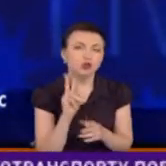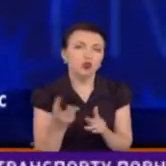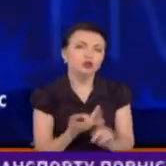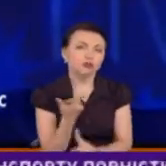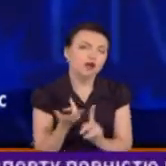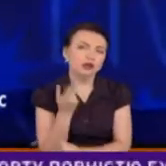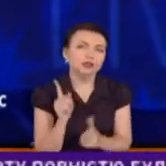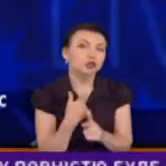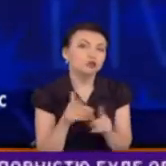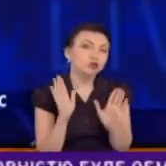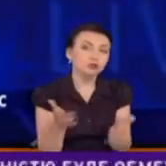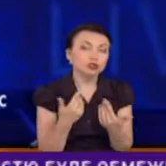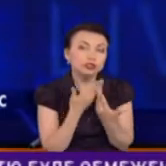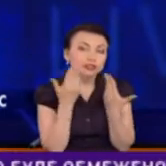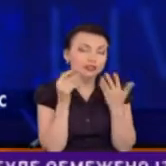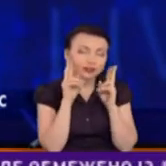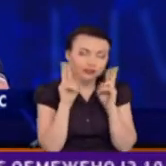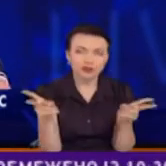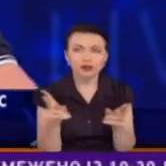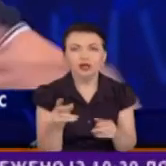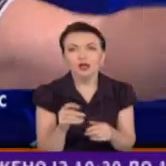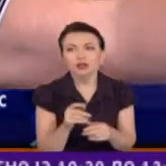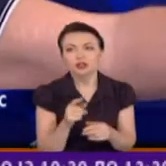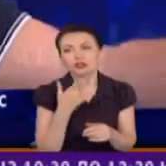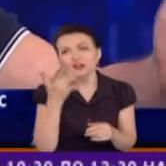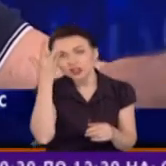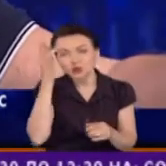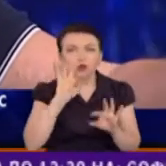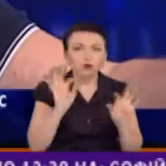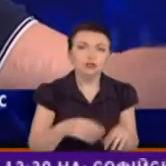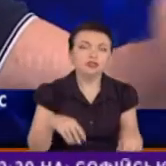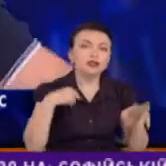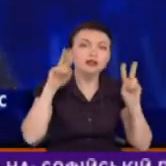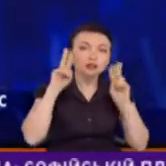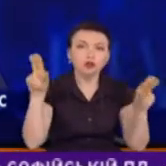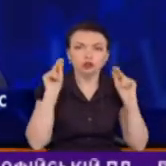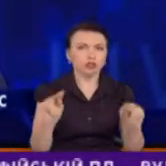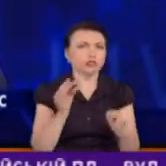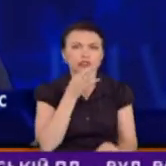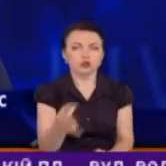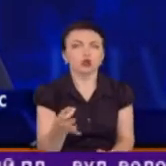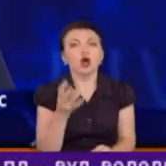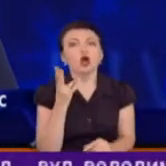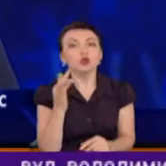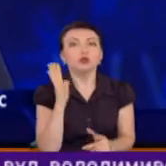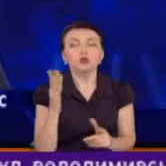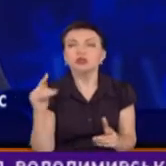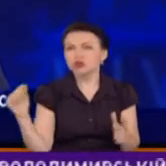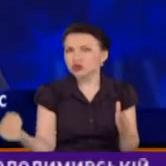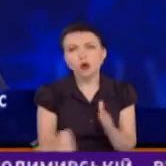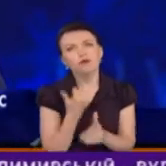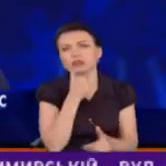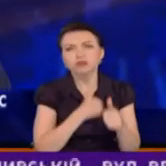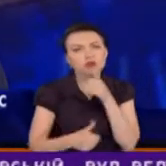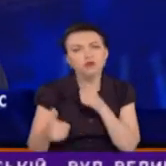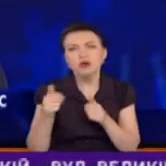Да? Чи будемо, чи ні, я вже зараз не переконаний. Я маю на увазі, чи влітку, чи восени, не знаю, чесно вам скажу. Ну, буде нова ітерація, нова